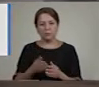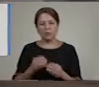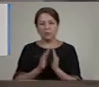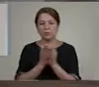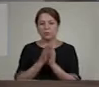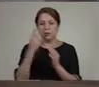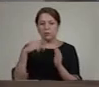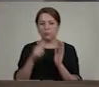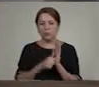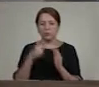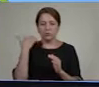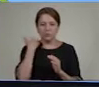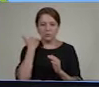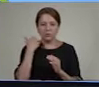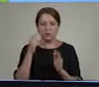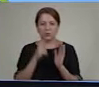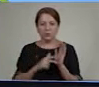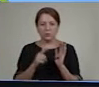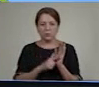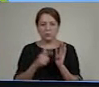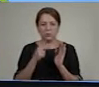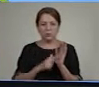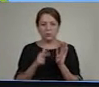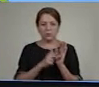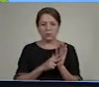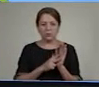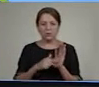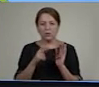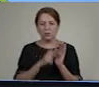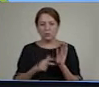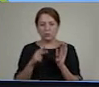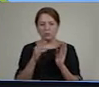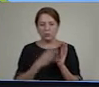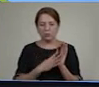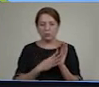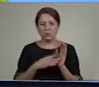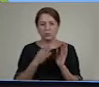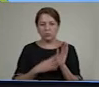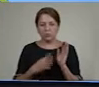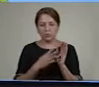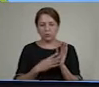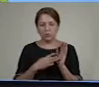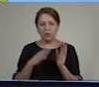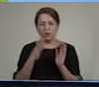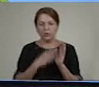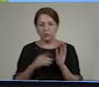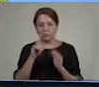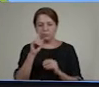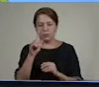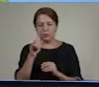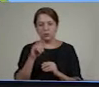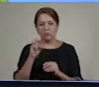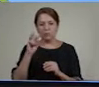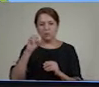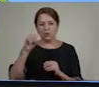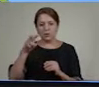Darslikning 26-betidagi 87-chi, 88-chi, 89-chi, 90-chi hamda 91-chi masalalarni